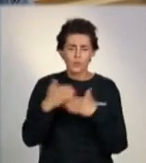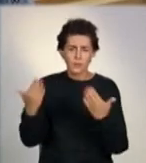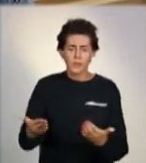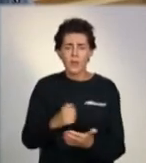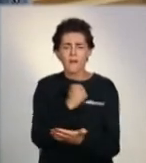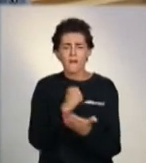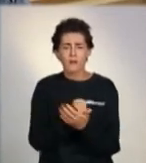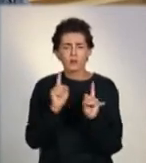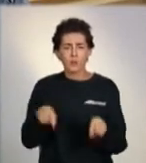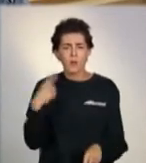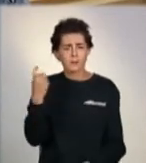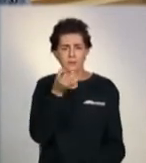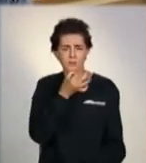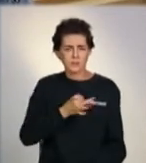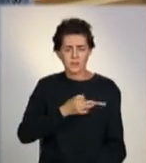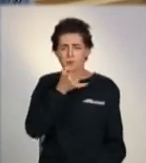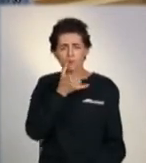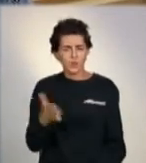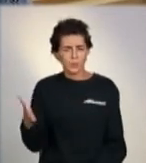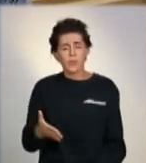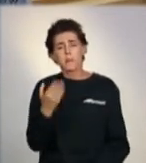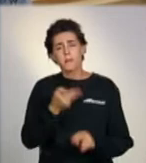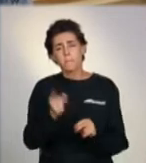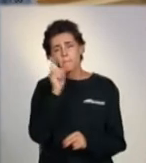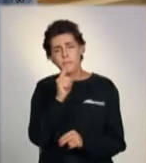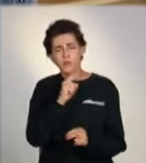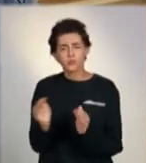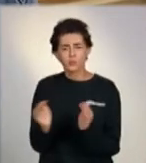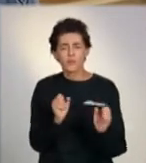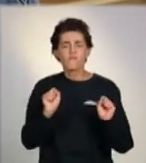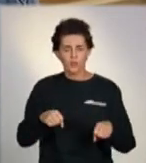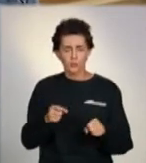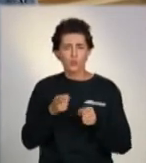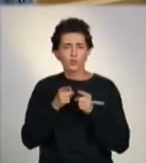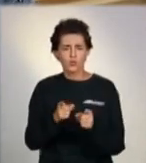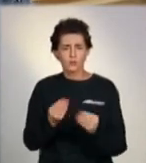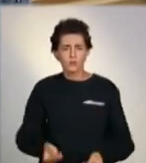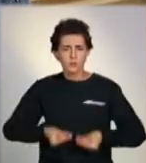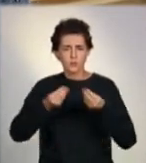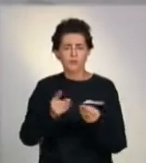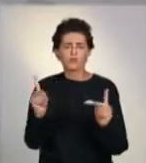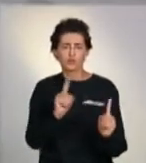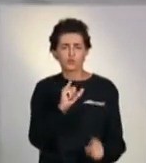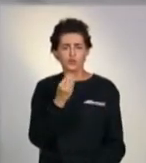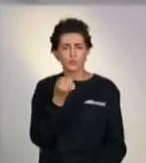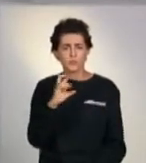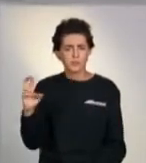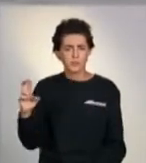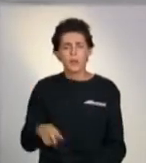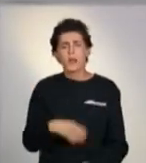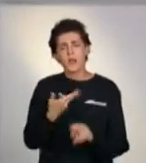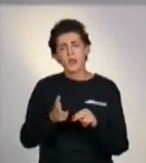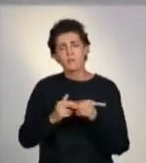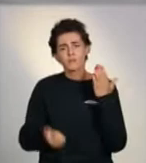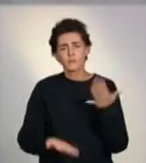гарантії хазяйка дати теж не може. Тому навіть маленька собачка може бути загрозою принести якийсь ущерб. І навіть загризти